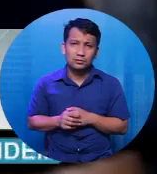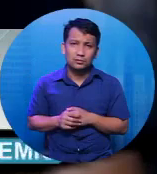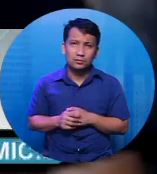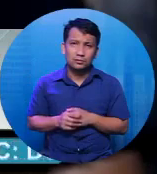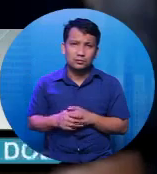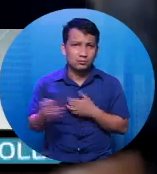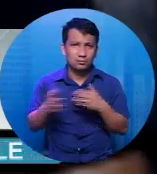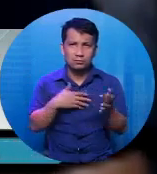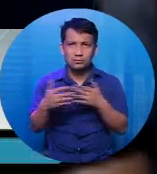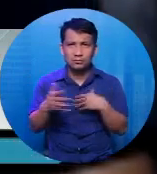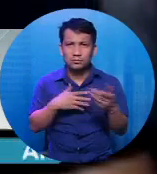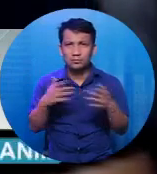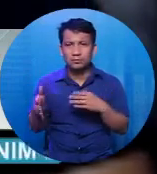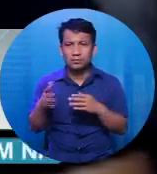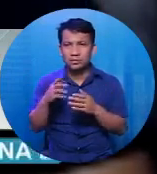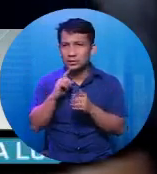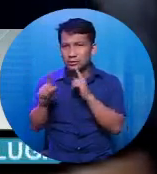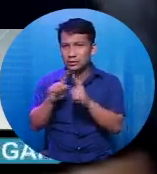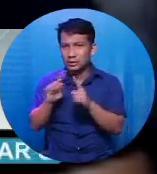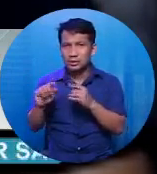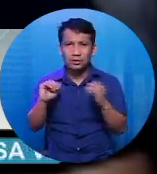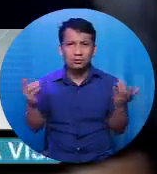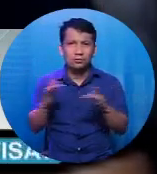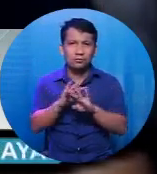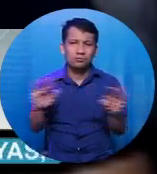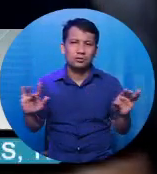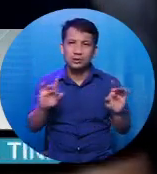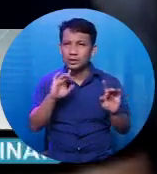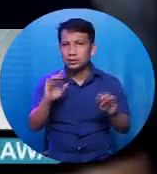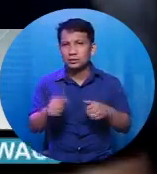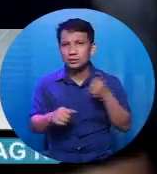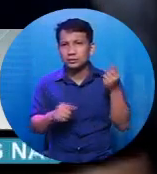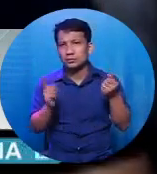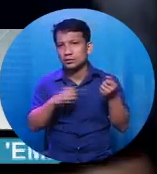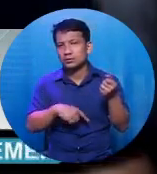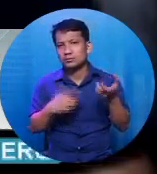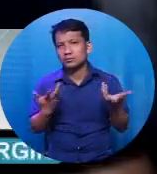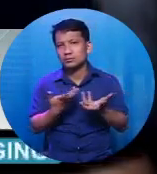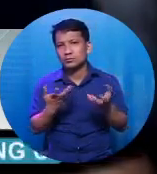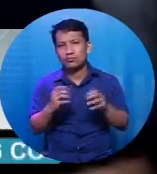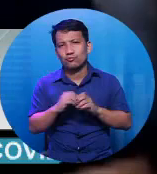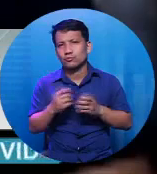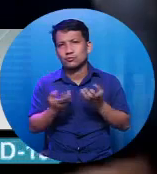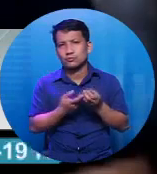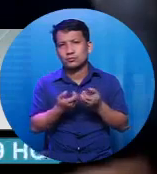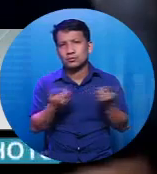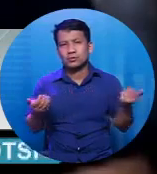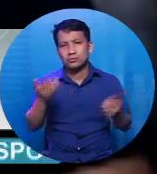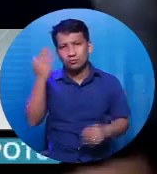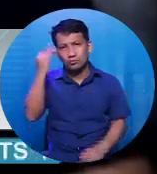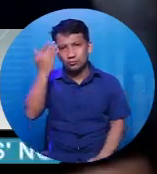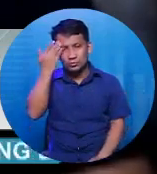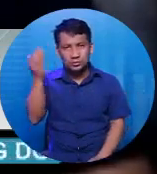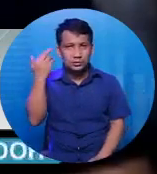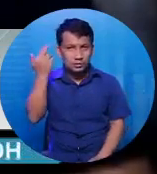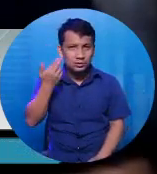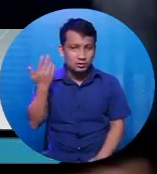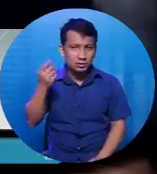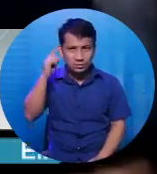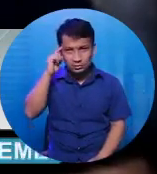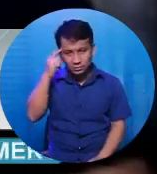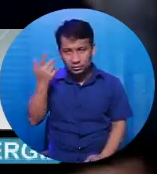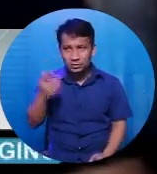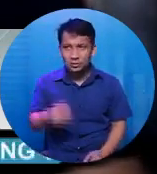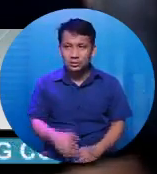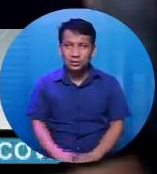parang wala po. Pero gusto ko siyang kausapin. Wala talaga, sir. Gustong-gusto niya akong wala lang. Ewan ko kung ano yung naiisip niya